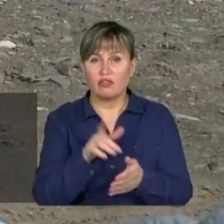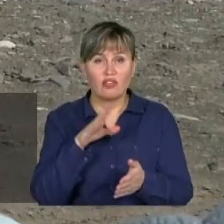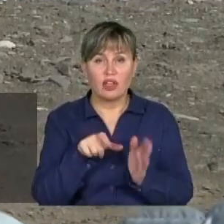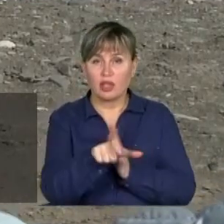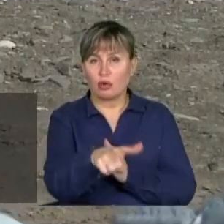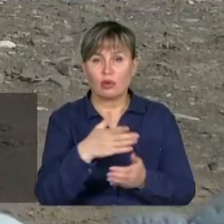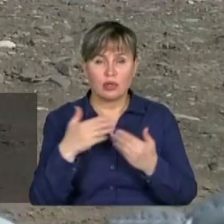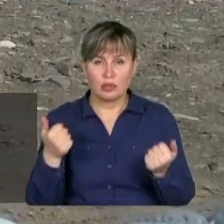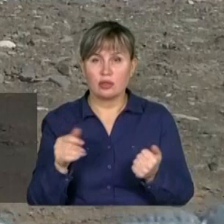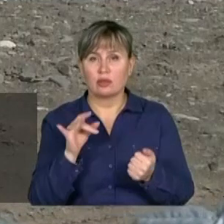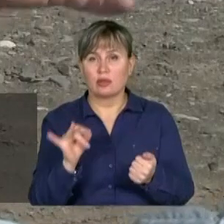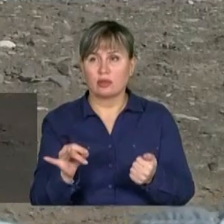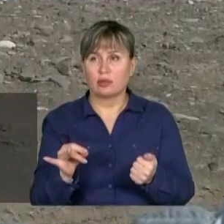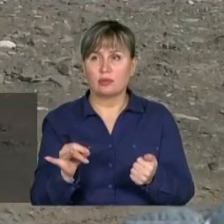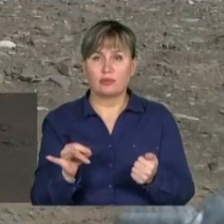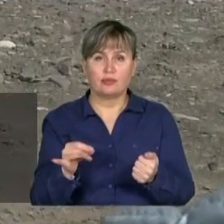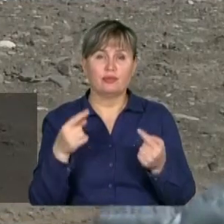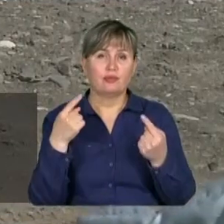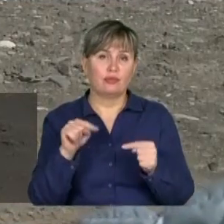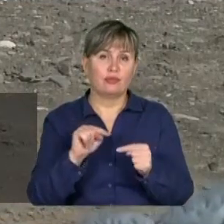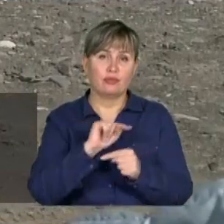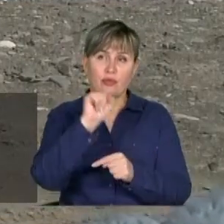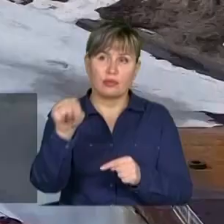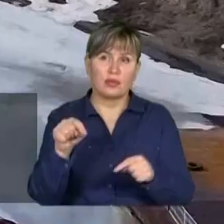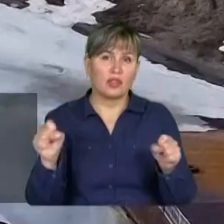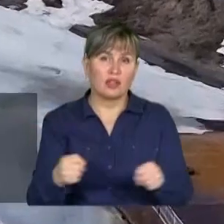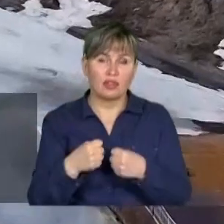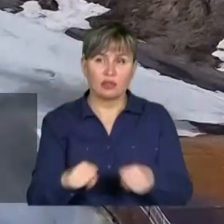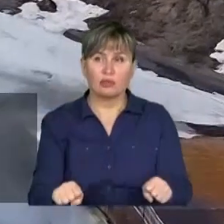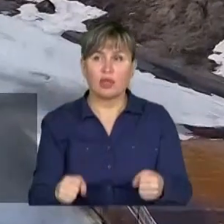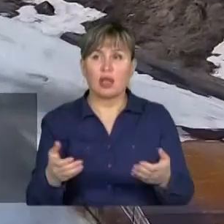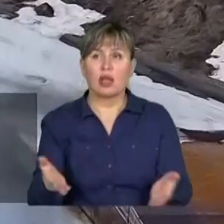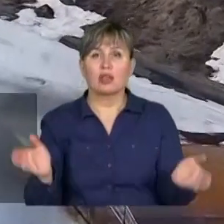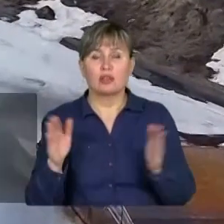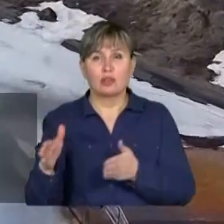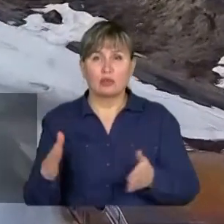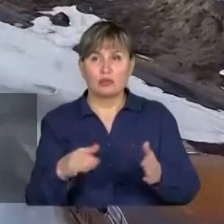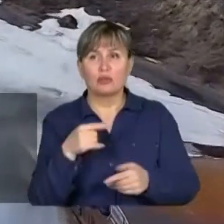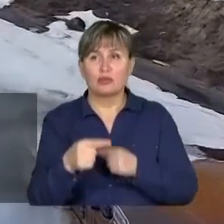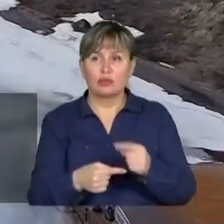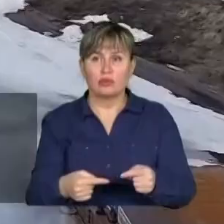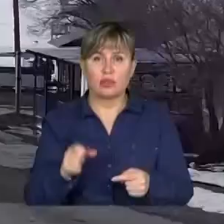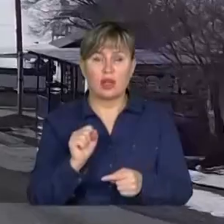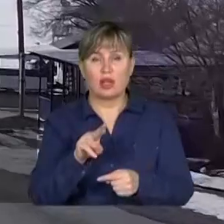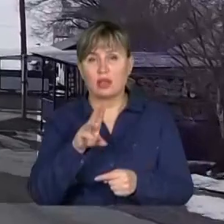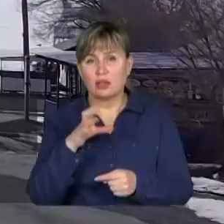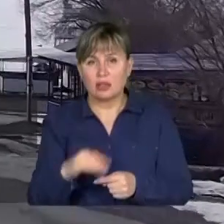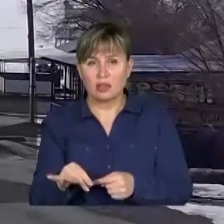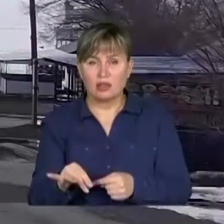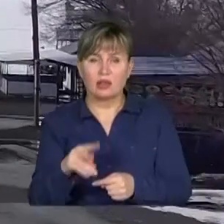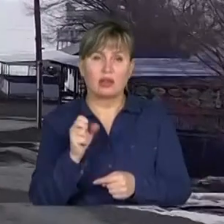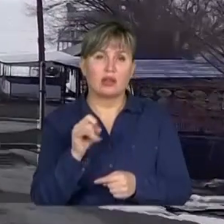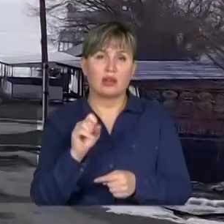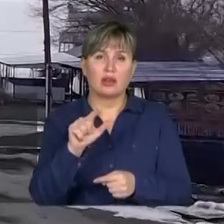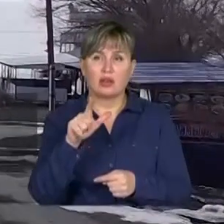проедешь. Так что ну, вот в те места сейчас вообще невозможно. Остается путь через районы Глубокое, Алтай, Катон-Карагай. Снова